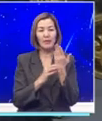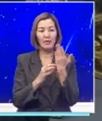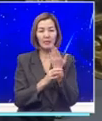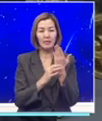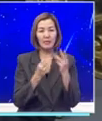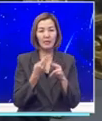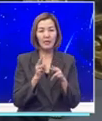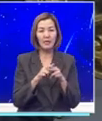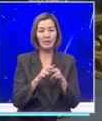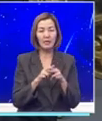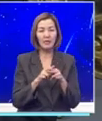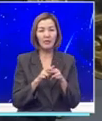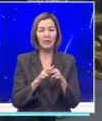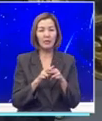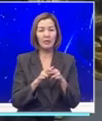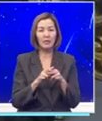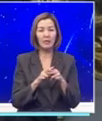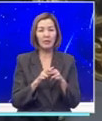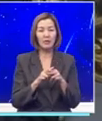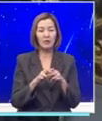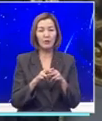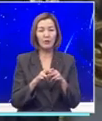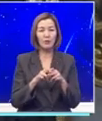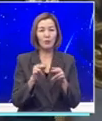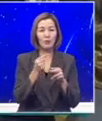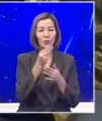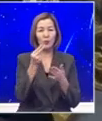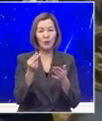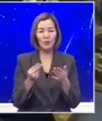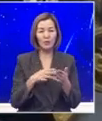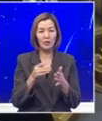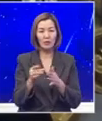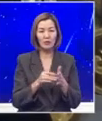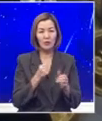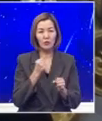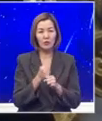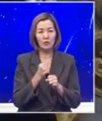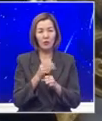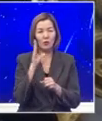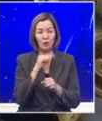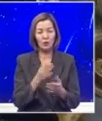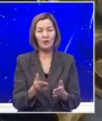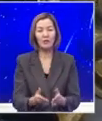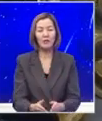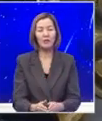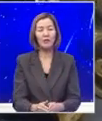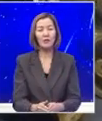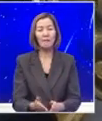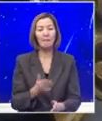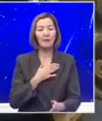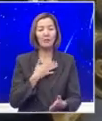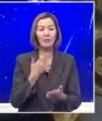ең оңай тәсілі түрпемен өрнек салып, қолма-қол жасап беретін білезіктің түрі. Бұл білезікті біз